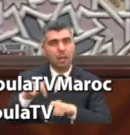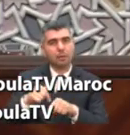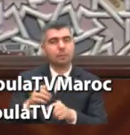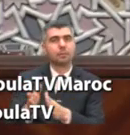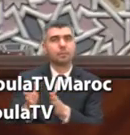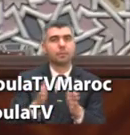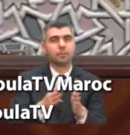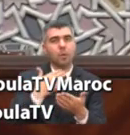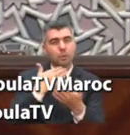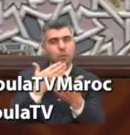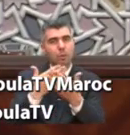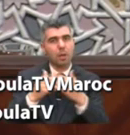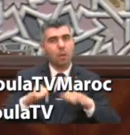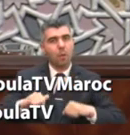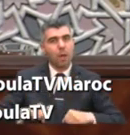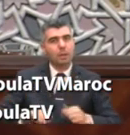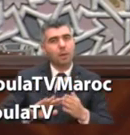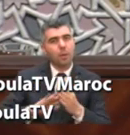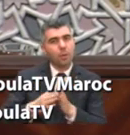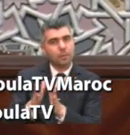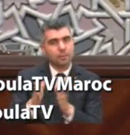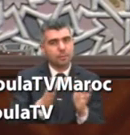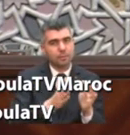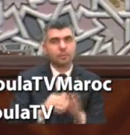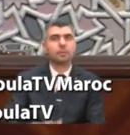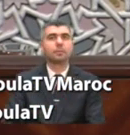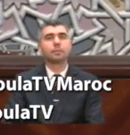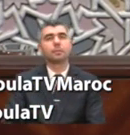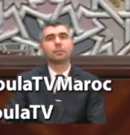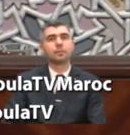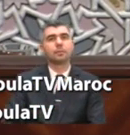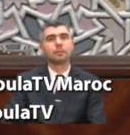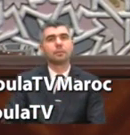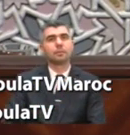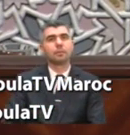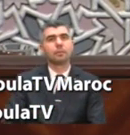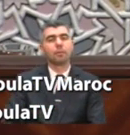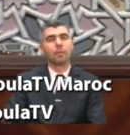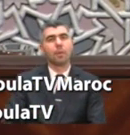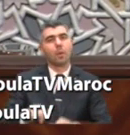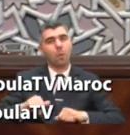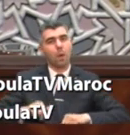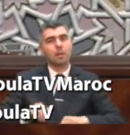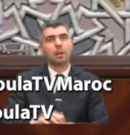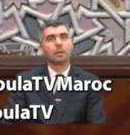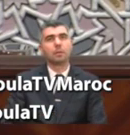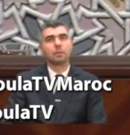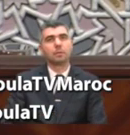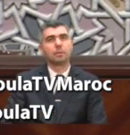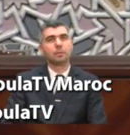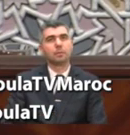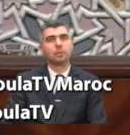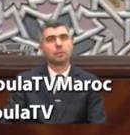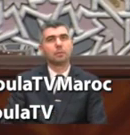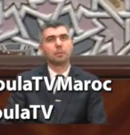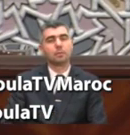الوزيرة، وشكرا على حسن مساهمتكم في هذه الجلسة. القطاع الموالي هو